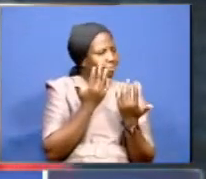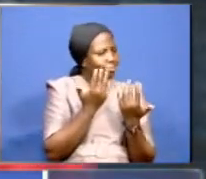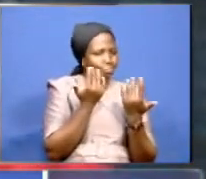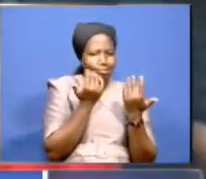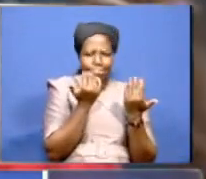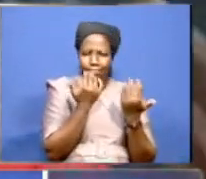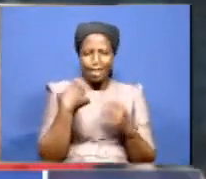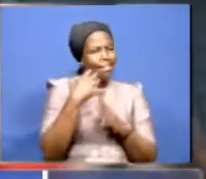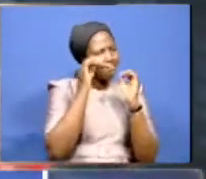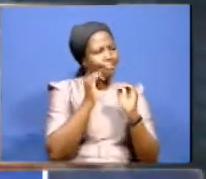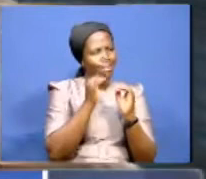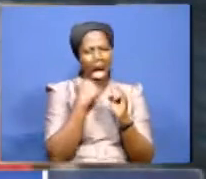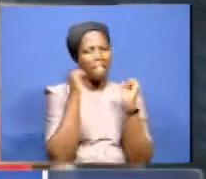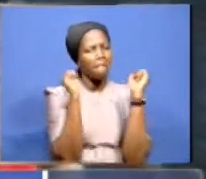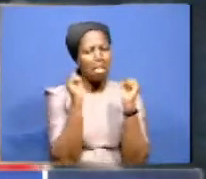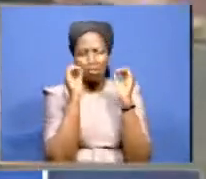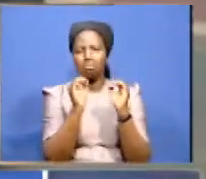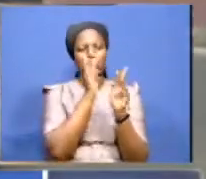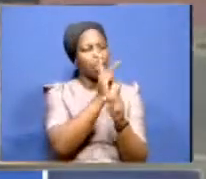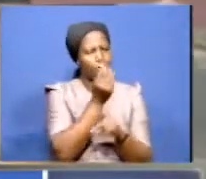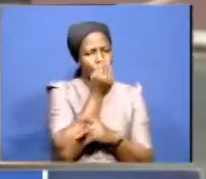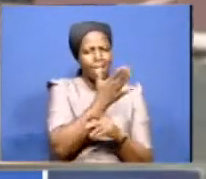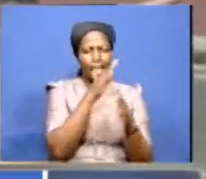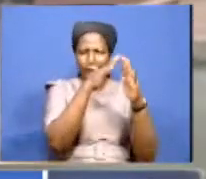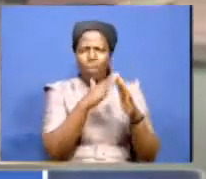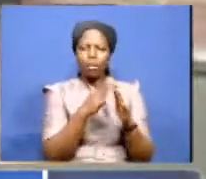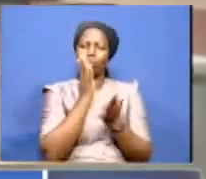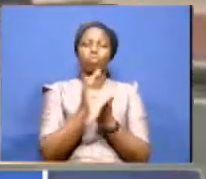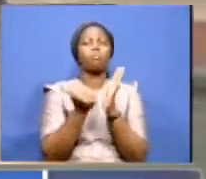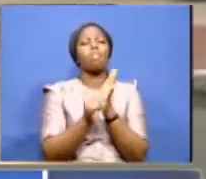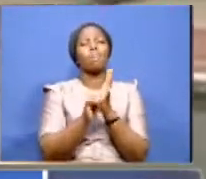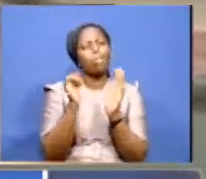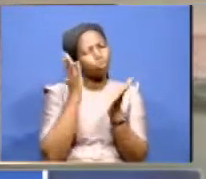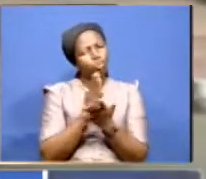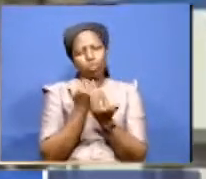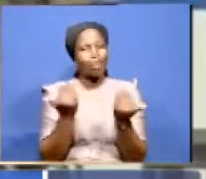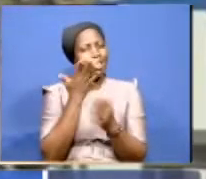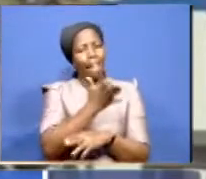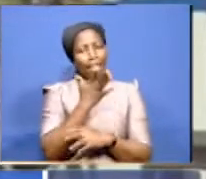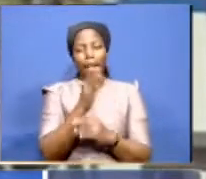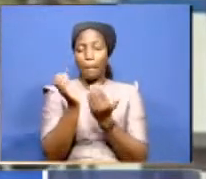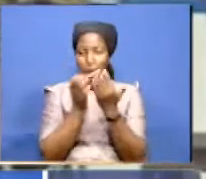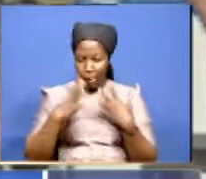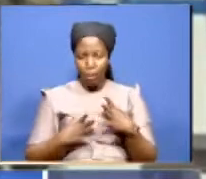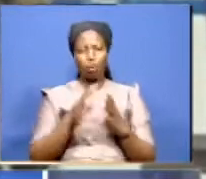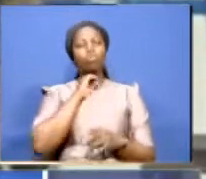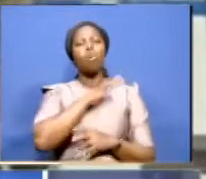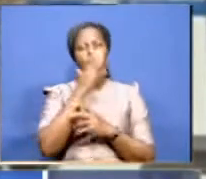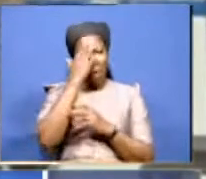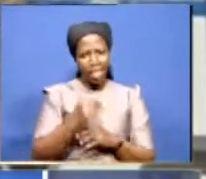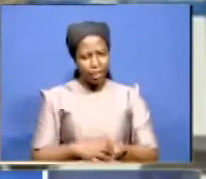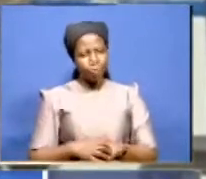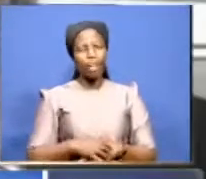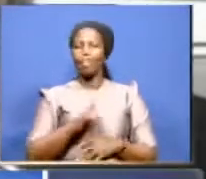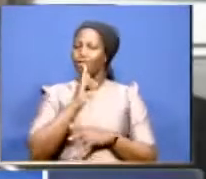nyumbani, ni tabu na tuna watoto. Wafanyabiashara walilalamikia kile walichokitaja kuwa kuharakishwa kwa hatua ya kutekeleza